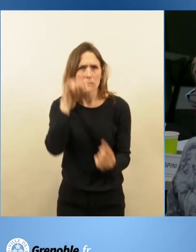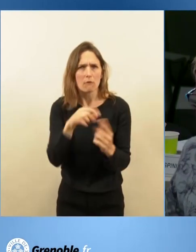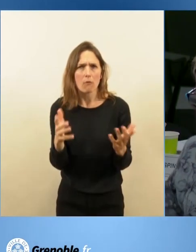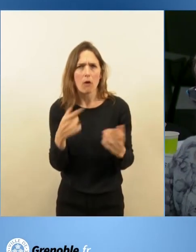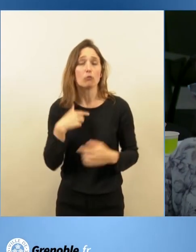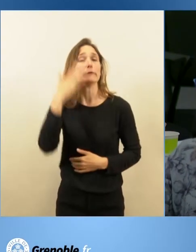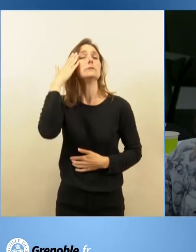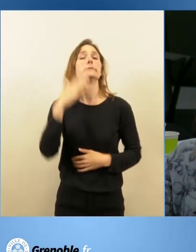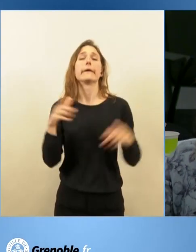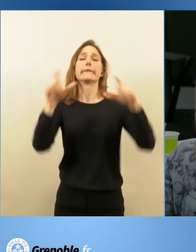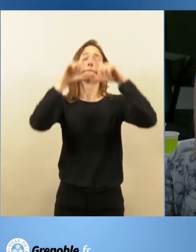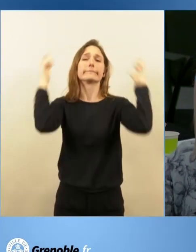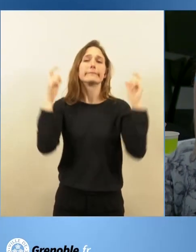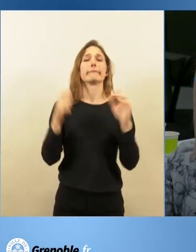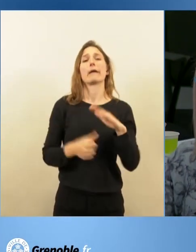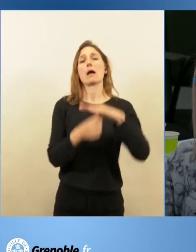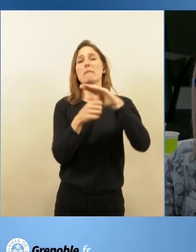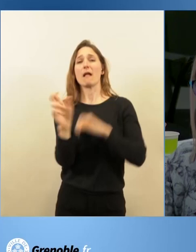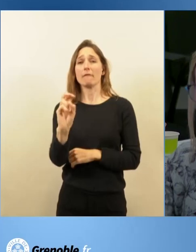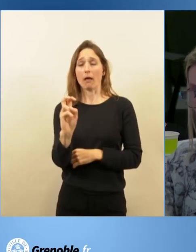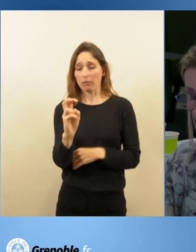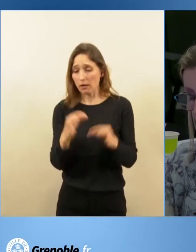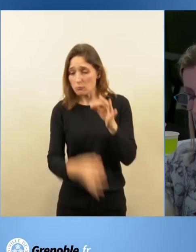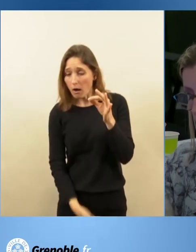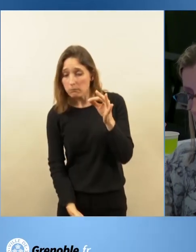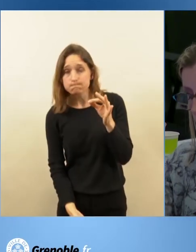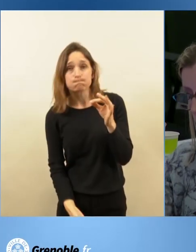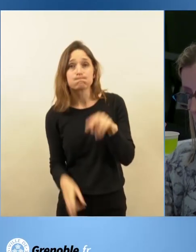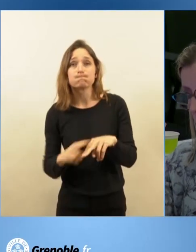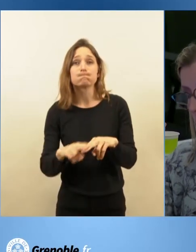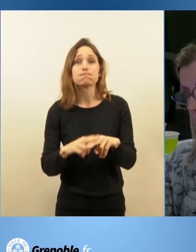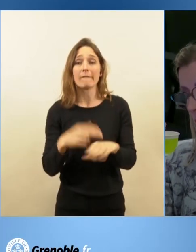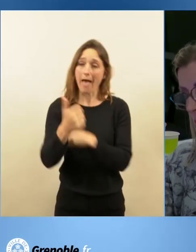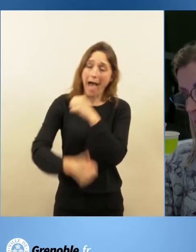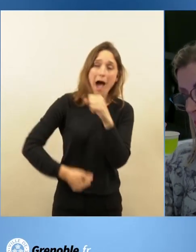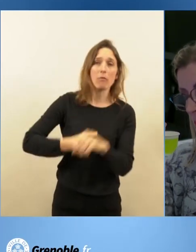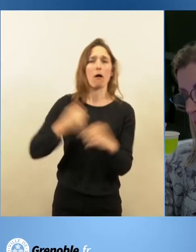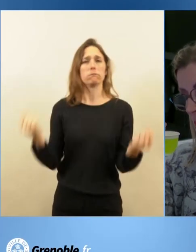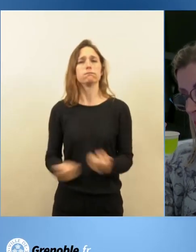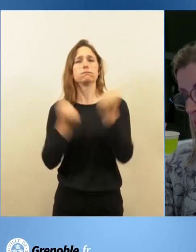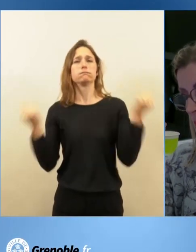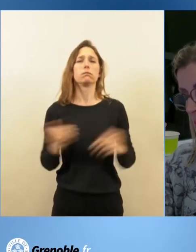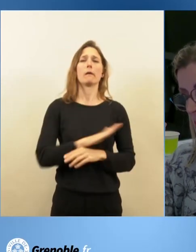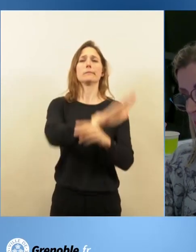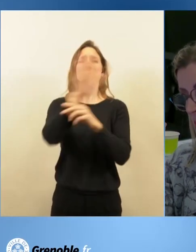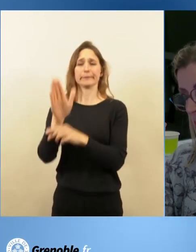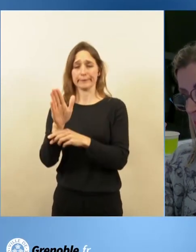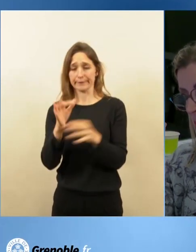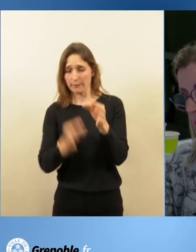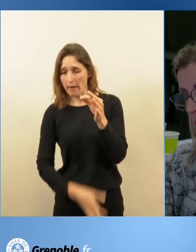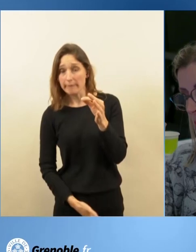capitale verte laquelle il reste rien après un an de communication et donc cette